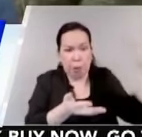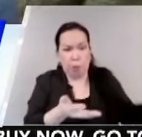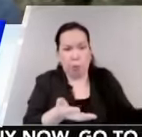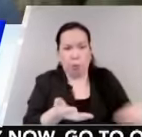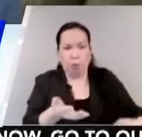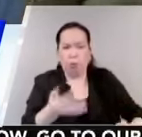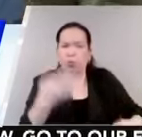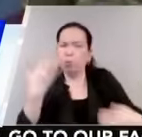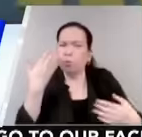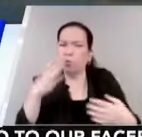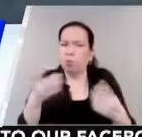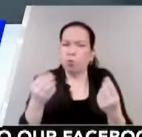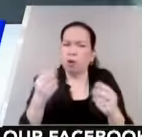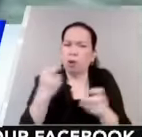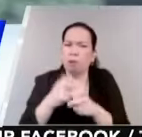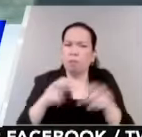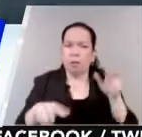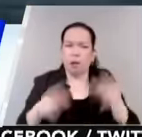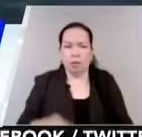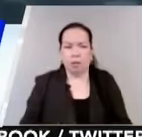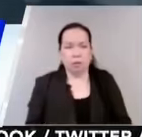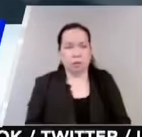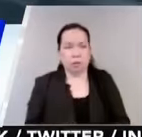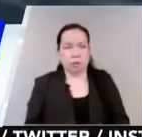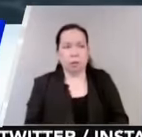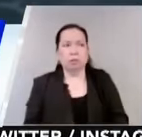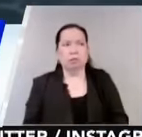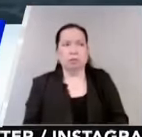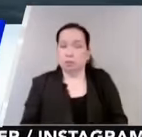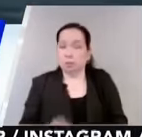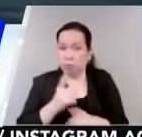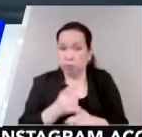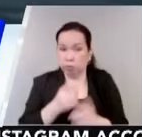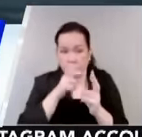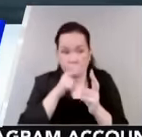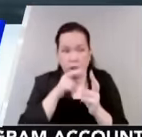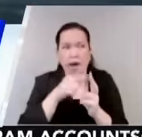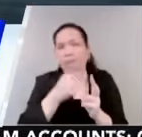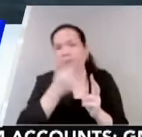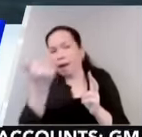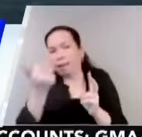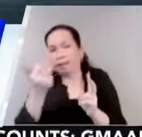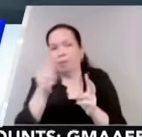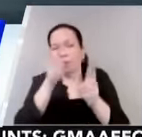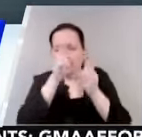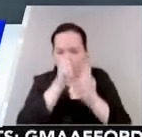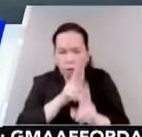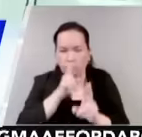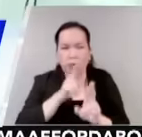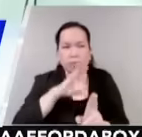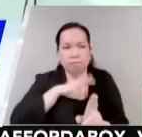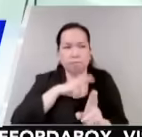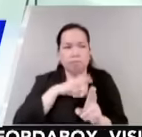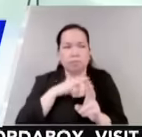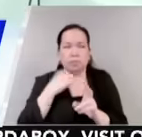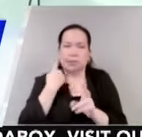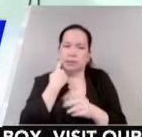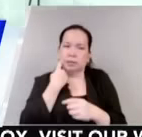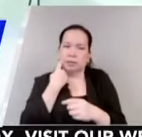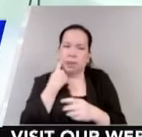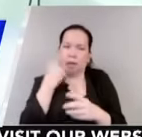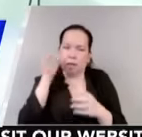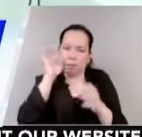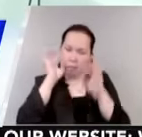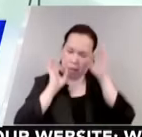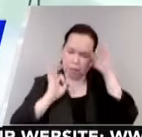format ng tango. Ah! May na kami. Bukod sa kanila, pinarangalan din ang iba pang nasugatan sa pinakahuling resupply mission. Gayun din ang iba